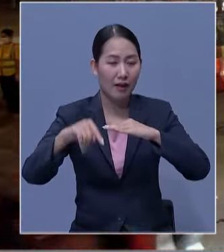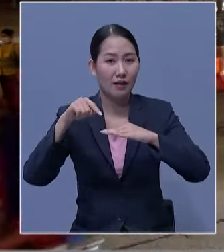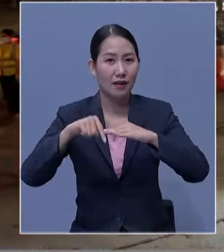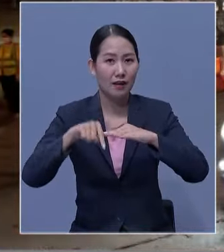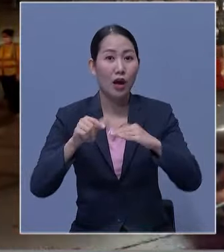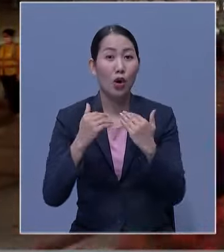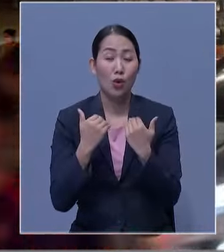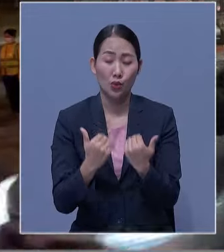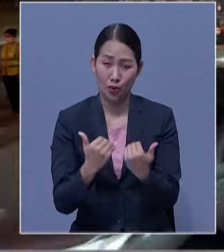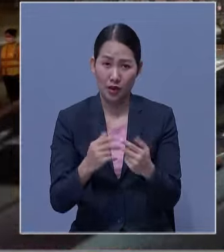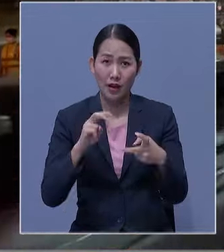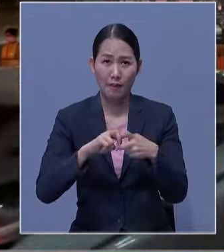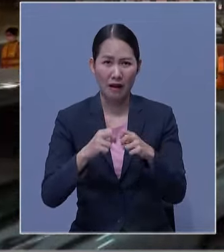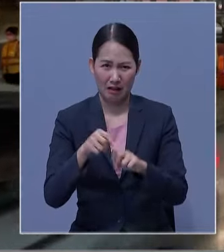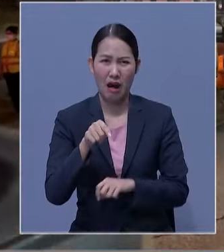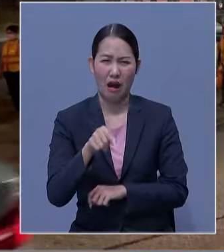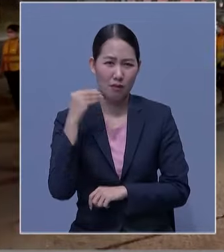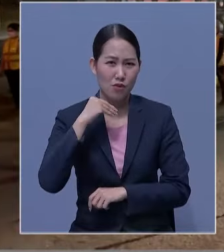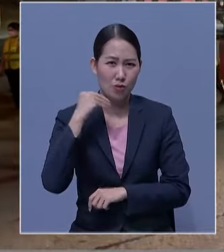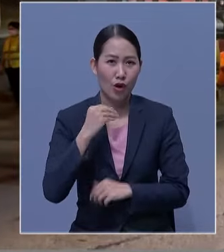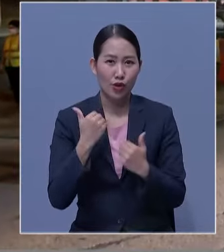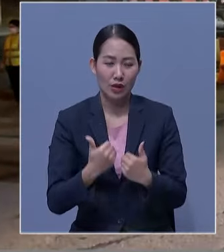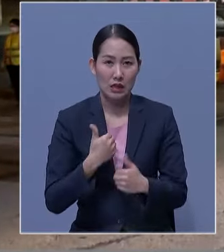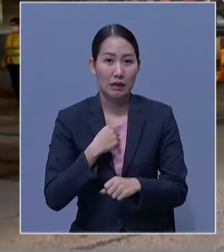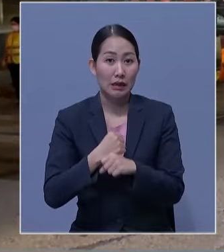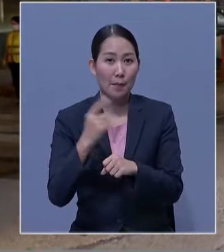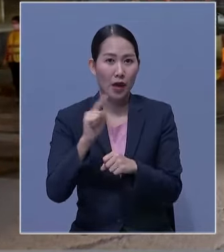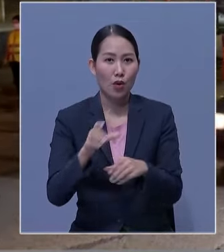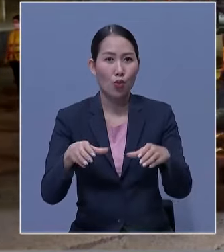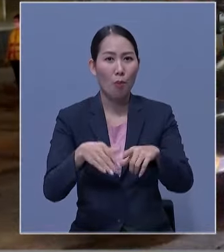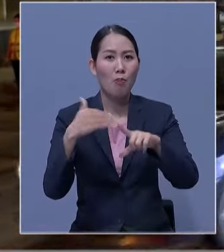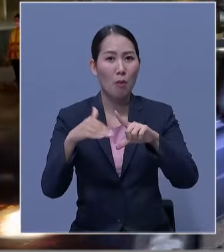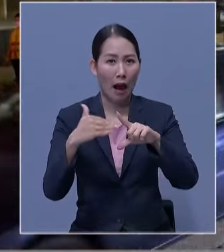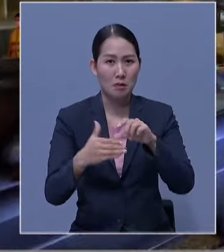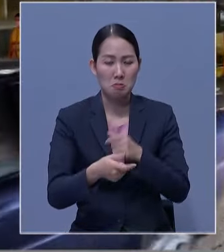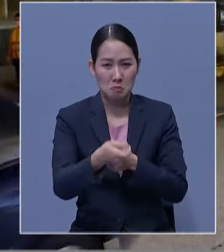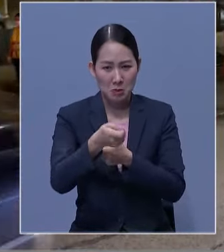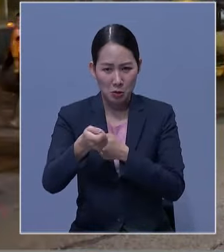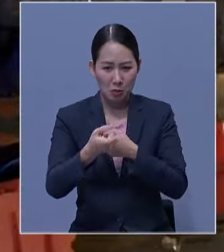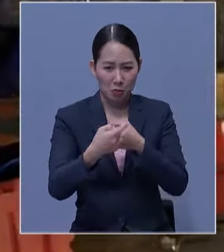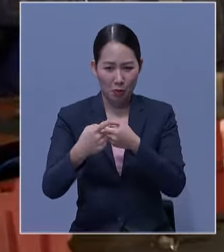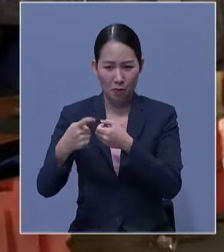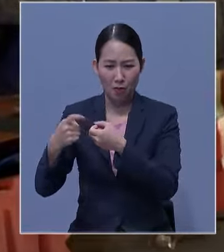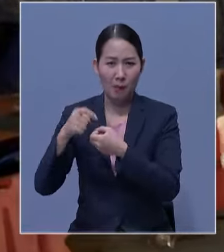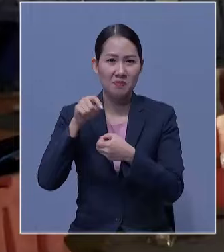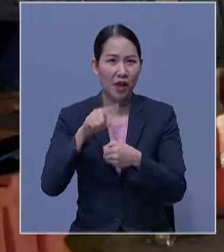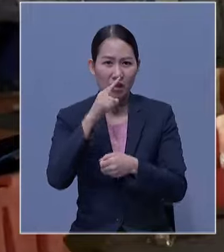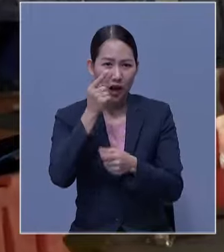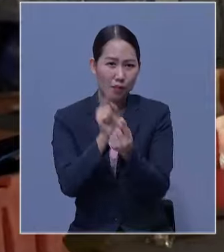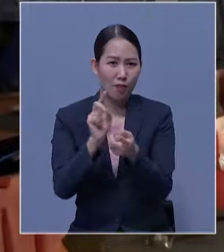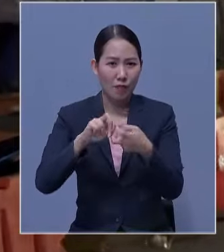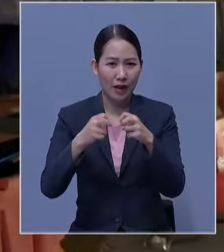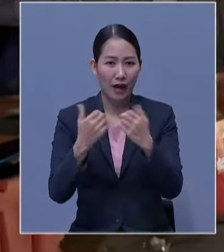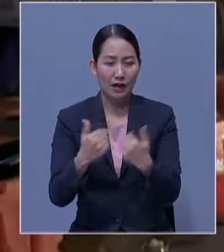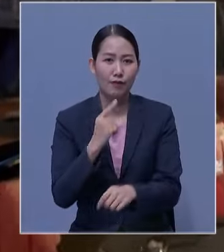เพื่อหาคนมาเยยวยาจากเหุก์ในครั้งนี้พวกจ้นัที่ตำรวจโงพักสำรงเหนือได้รแ้งเหตุถนน